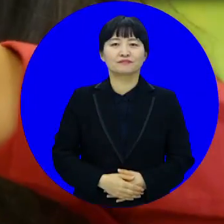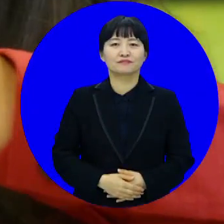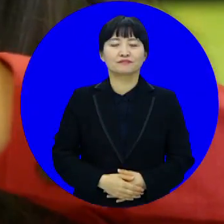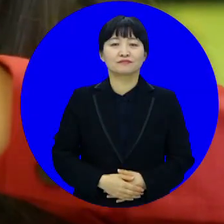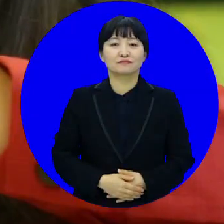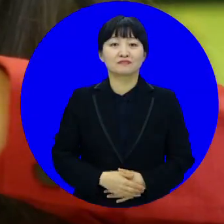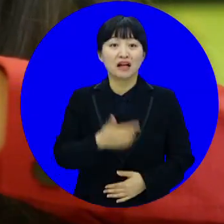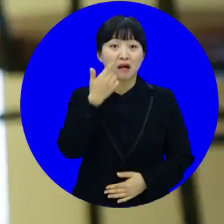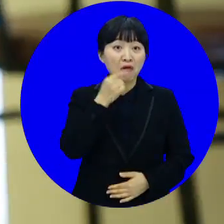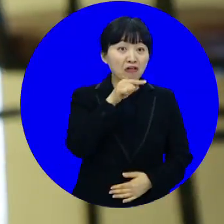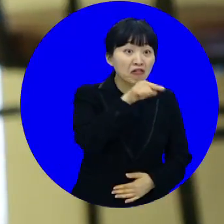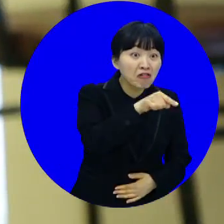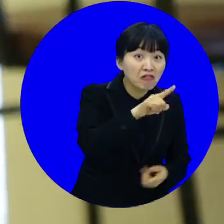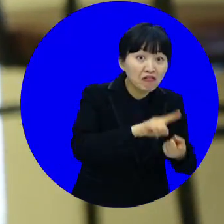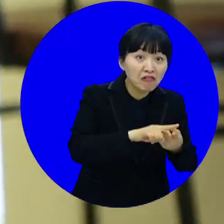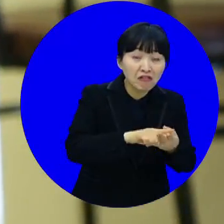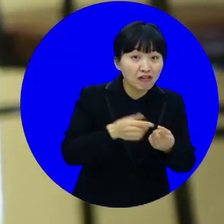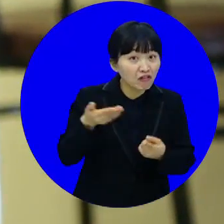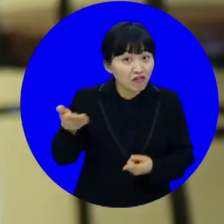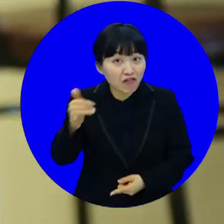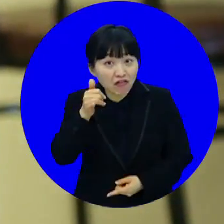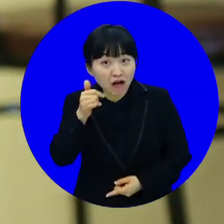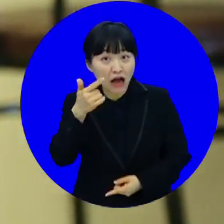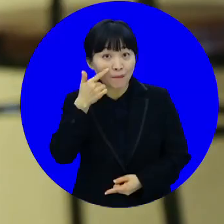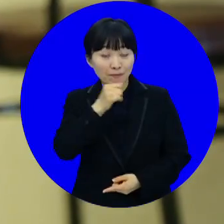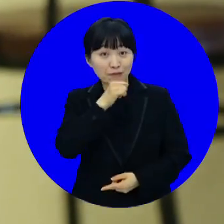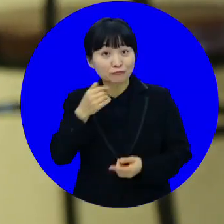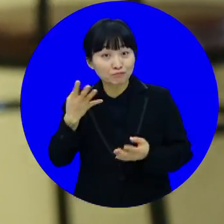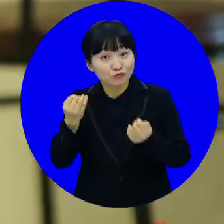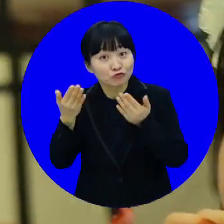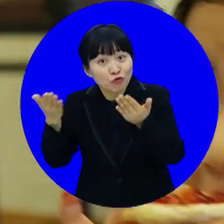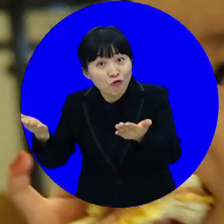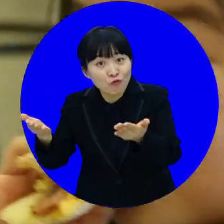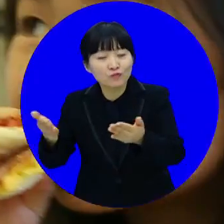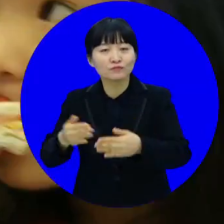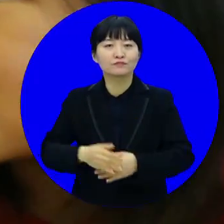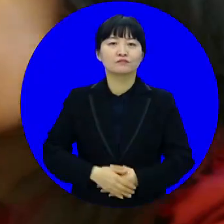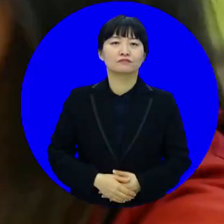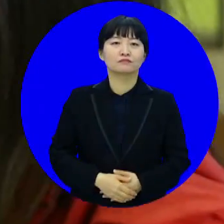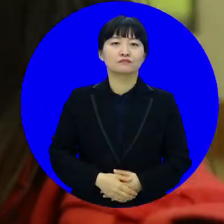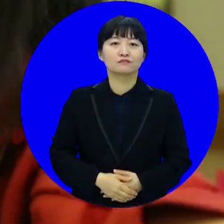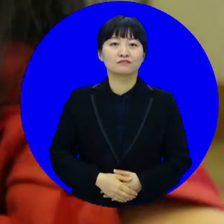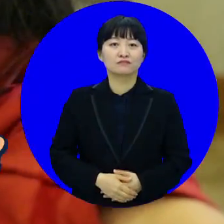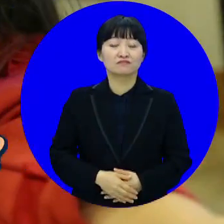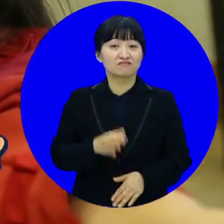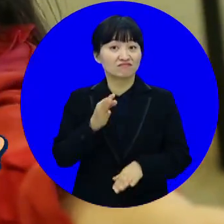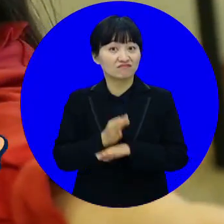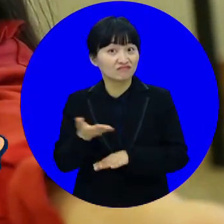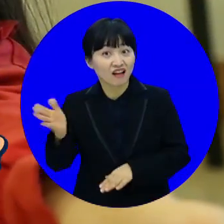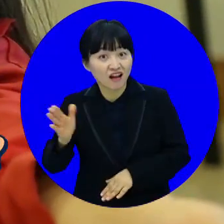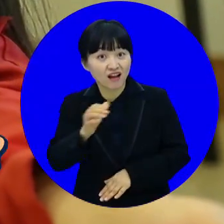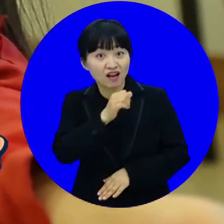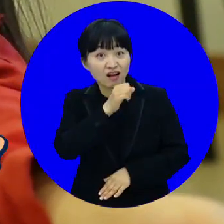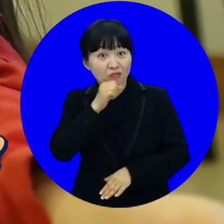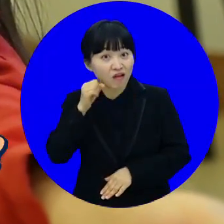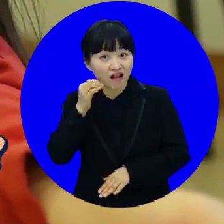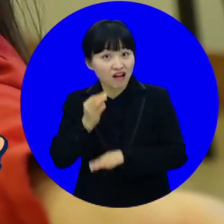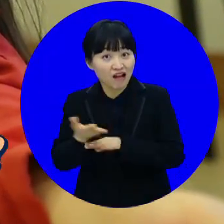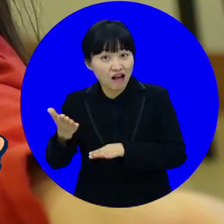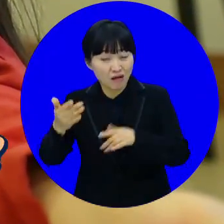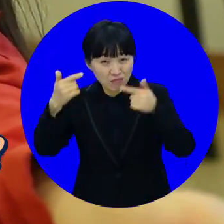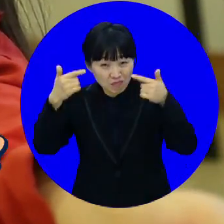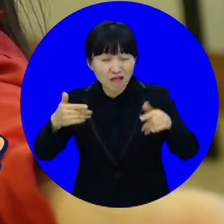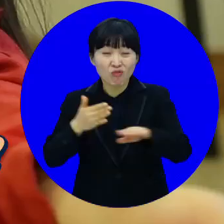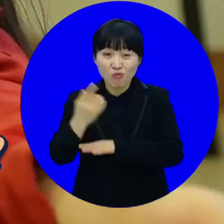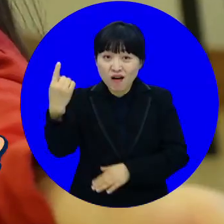아빠는 이런 거 안 해주지? 아빠는 그러면은 맛있는 거는 많이 사줘? 안 사줘? 맛있는 것도 안 사주고